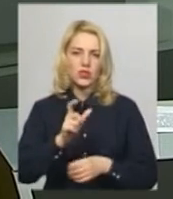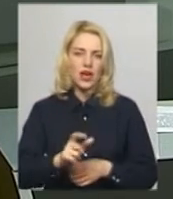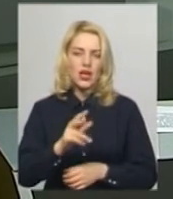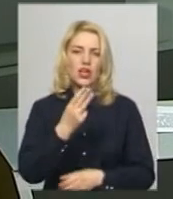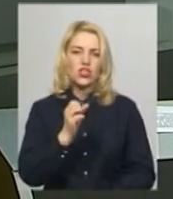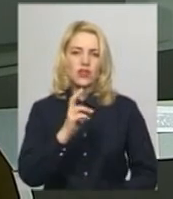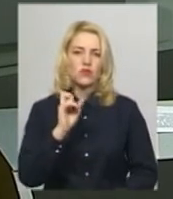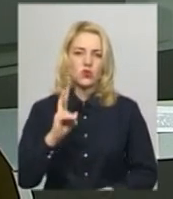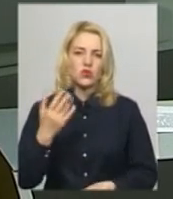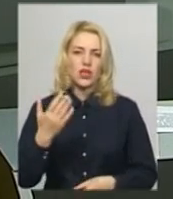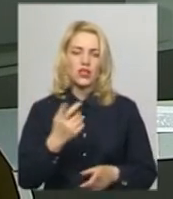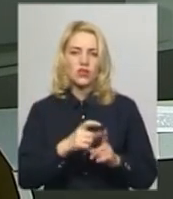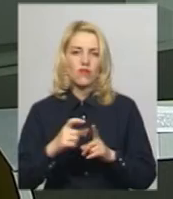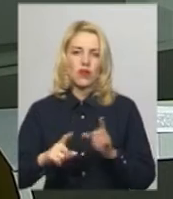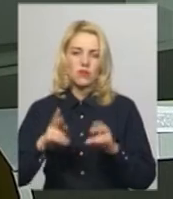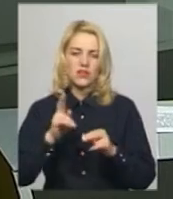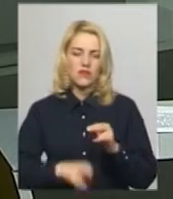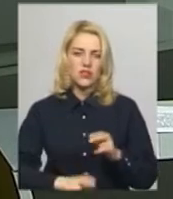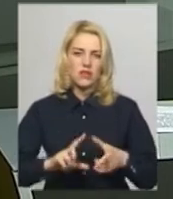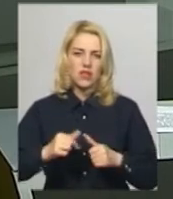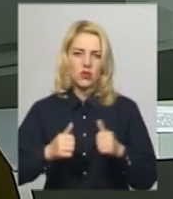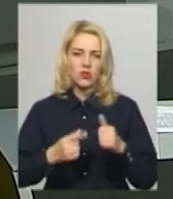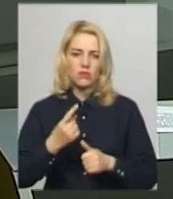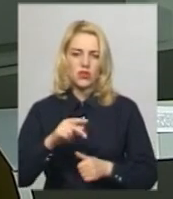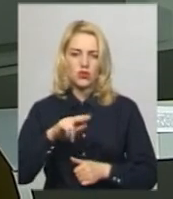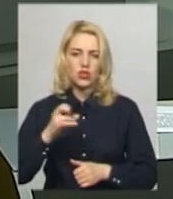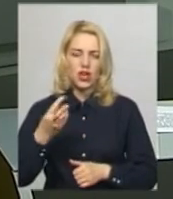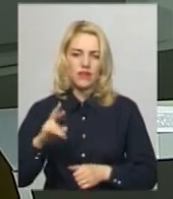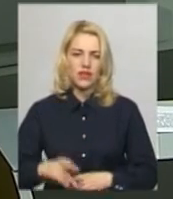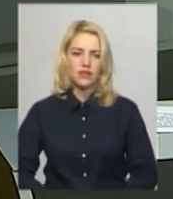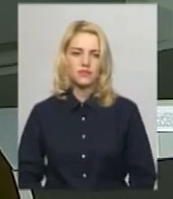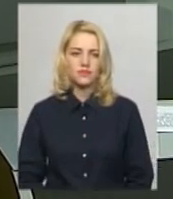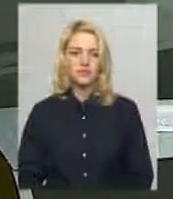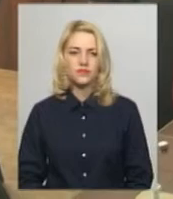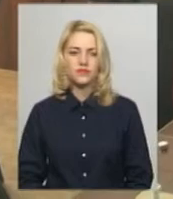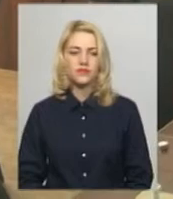За його словами, завершився турнір 1 червня. Більше розповість Андрій Гуменний.